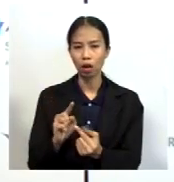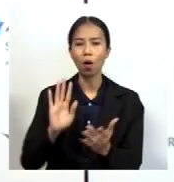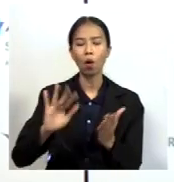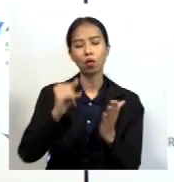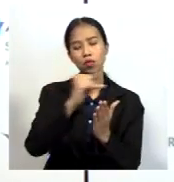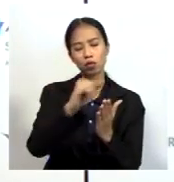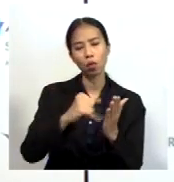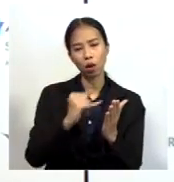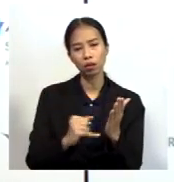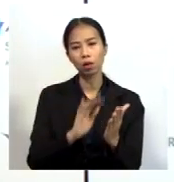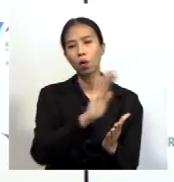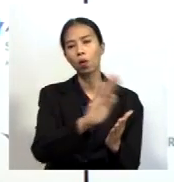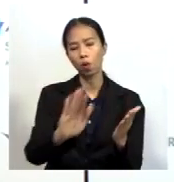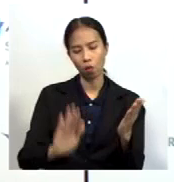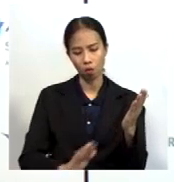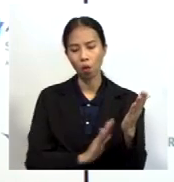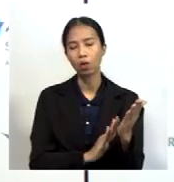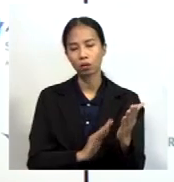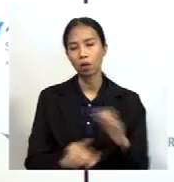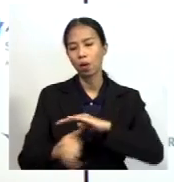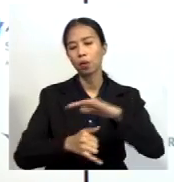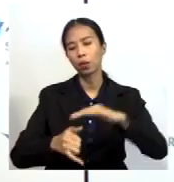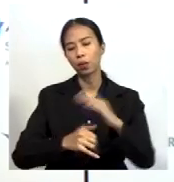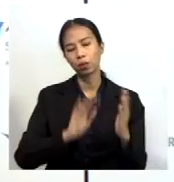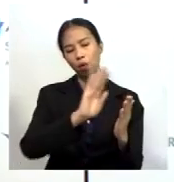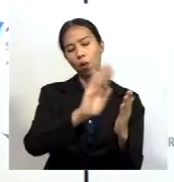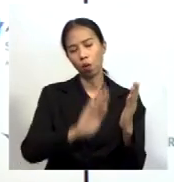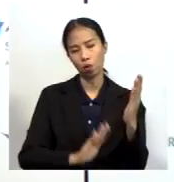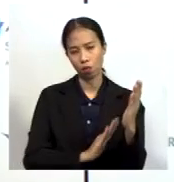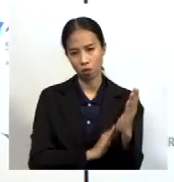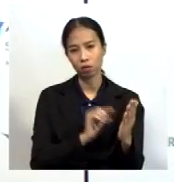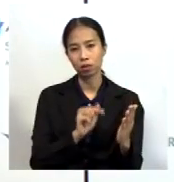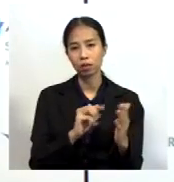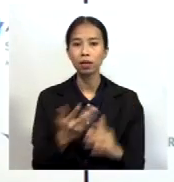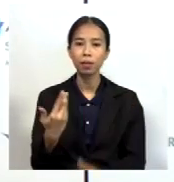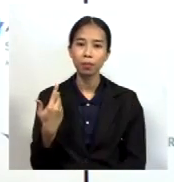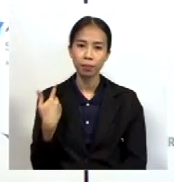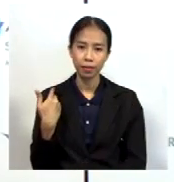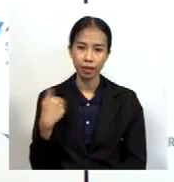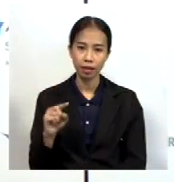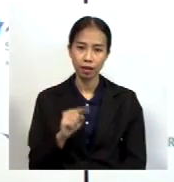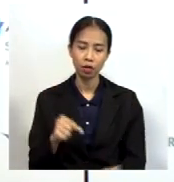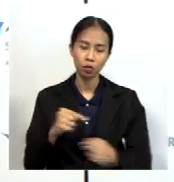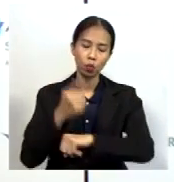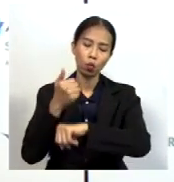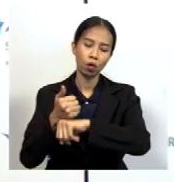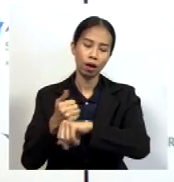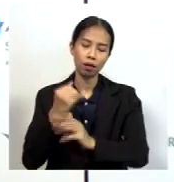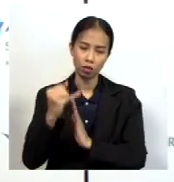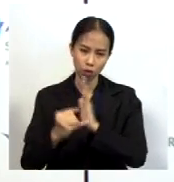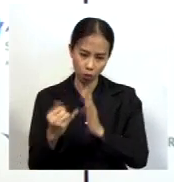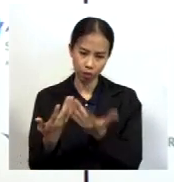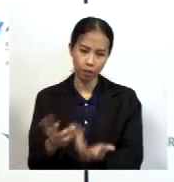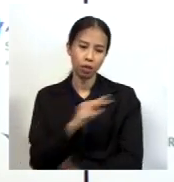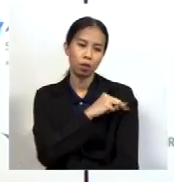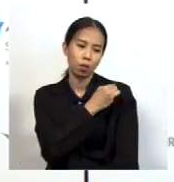หวัดนะเป็นเขาเรียกเป็นโลคอลควอรันทีนนะครับซึ่งตรงนี้ที่จังหวัดก็จะมีทางท่านผู้ว่าราชการจังหวัดแล้วก็ทางสาธารณสุ